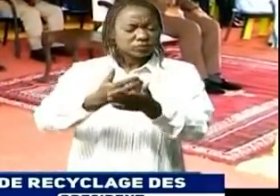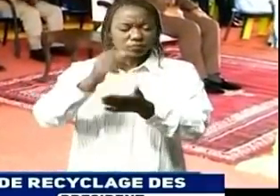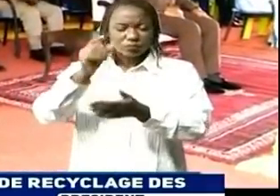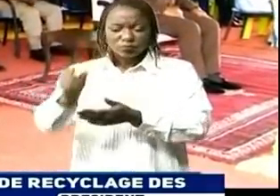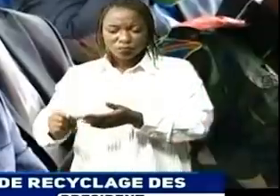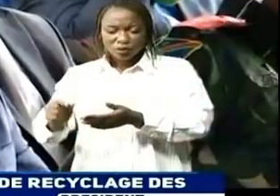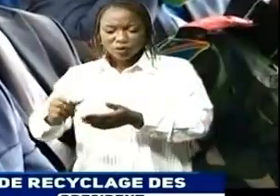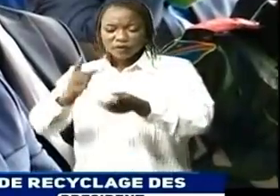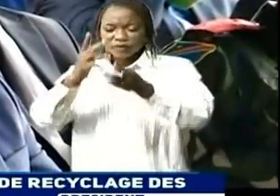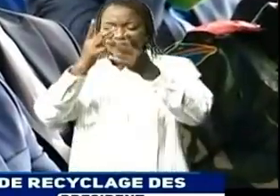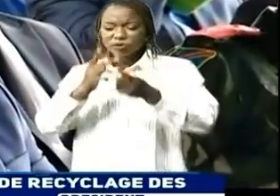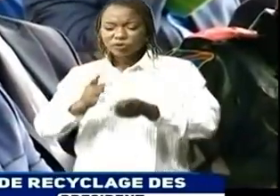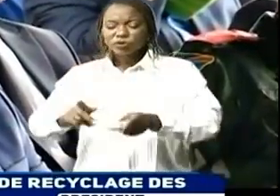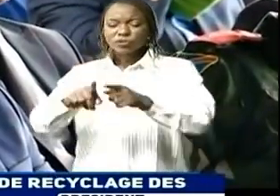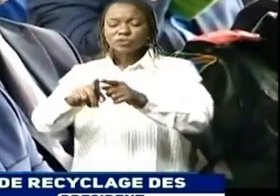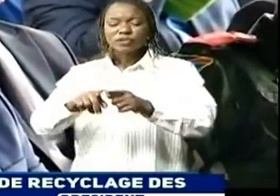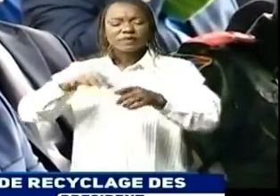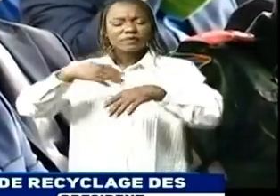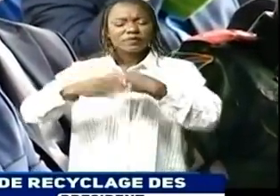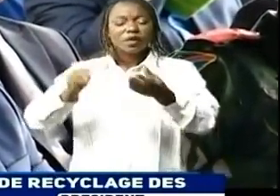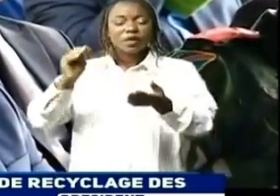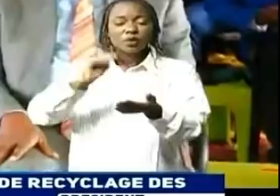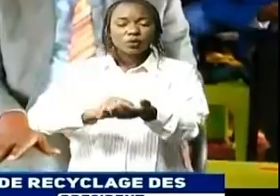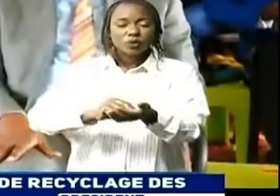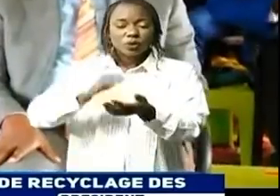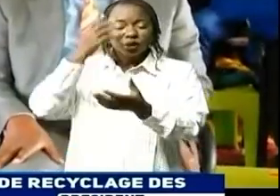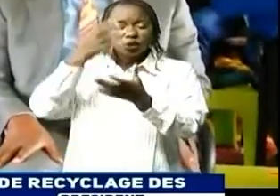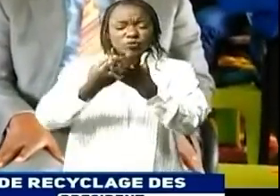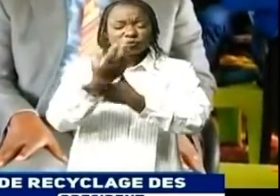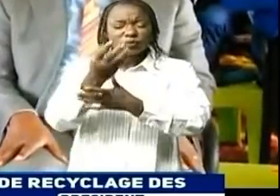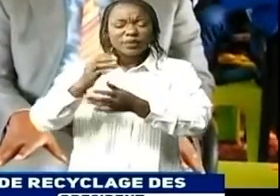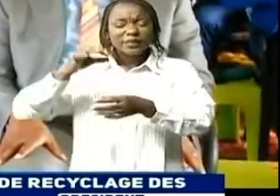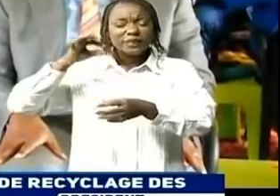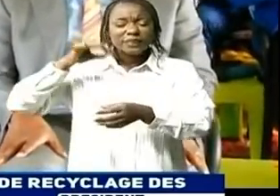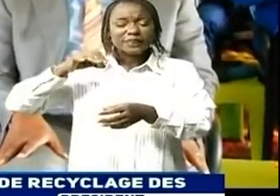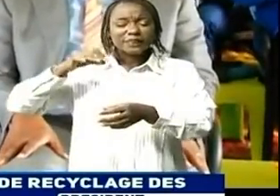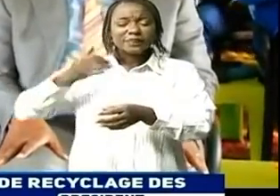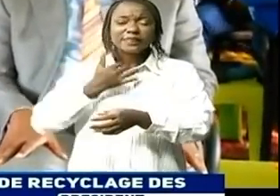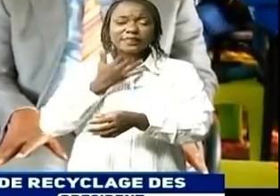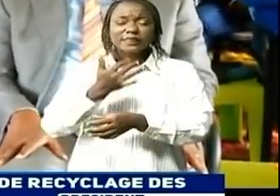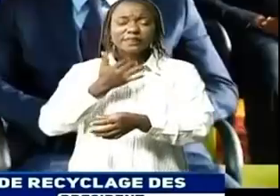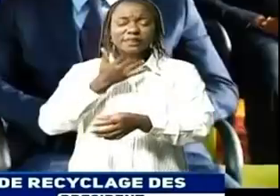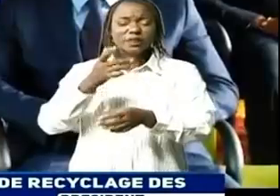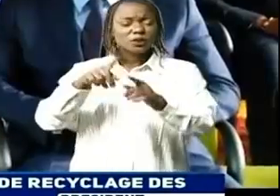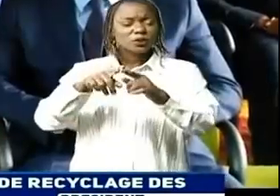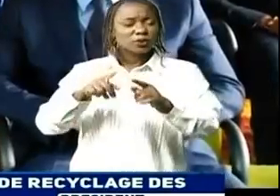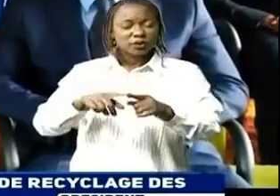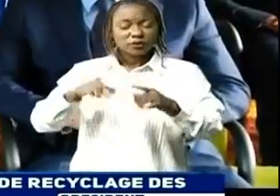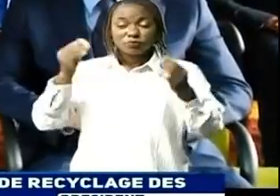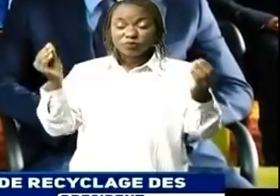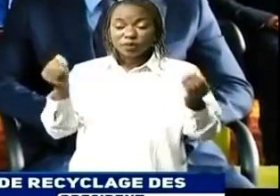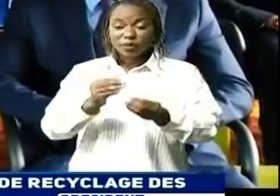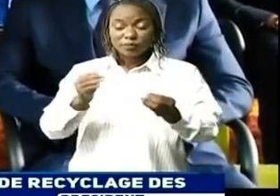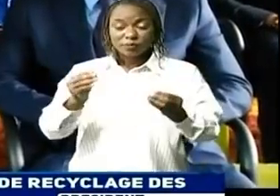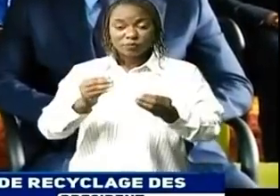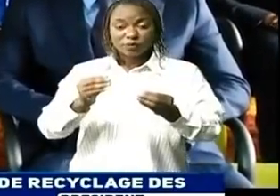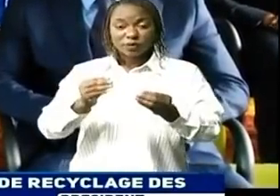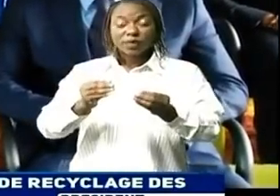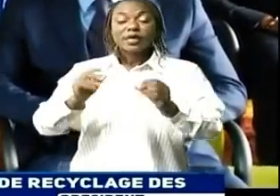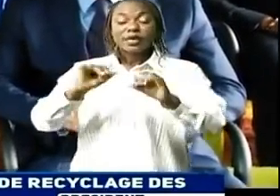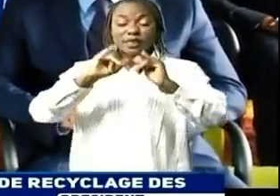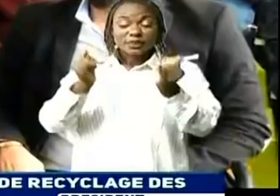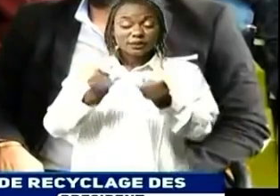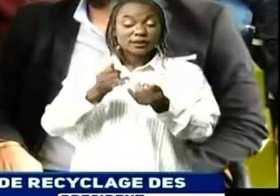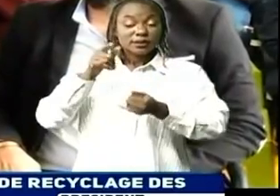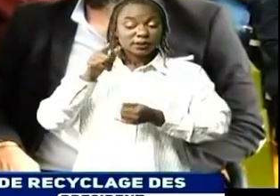les valoriser et en faire une source de revenus et non des nuisances, c'est le schéma auquel procède l'usine